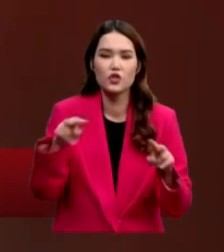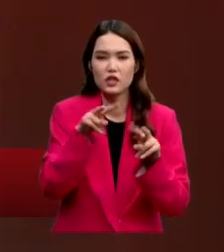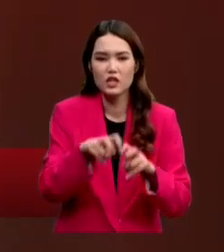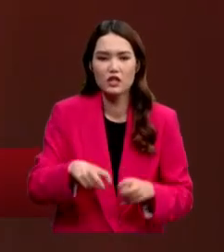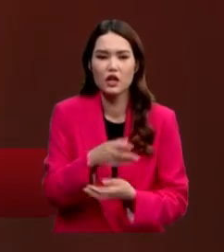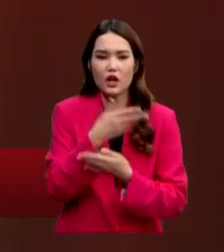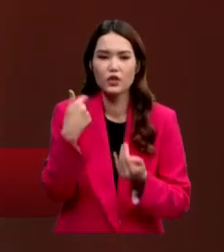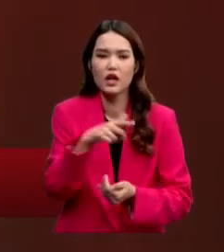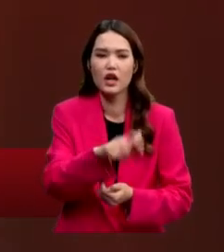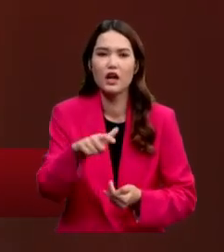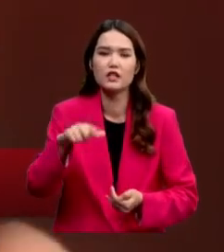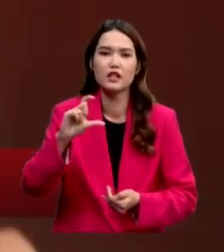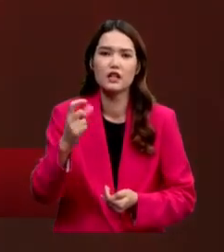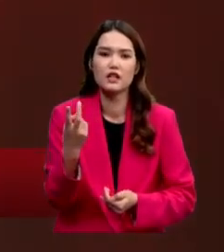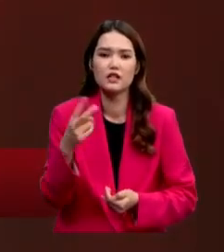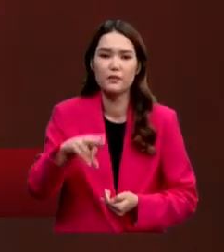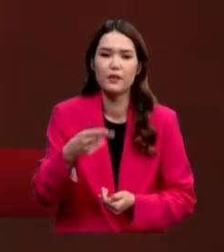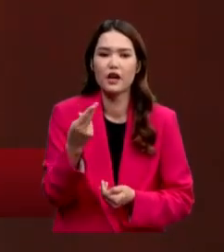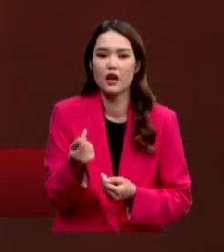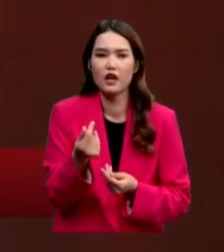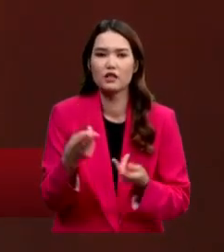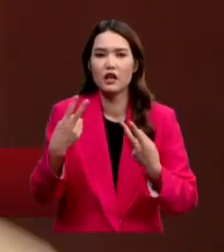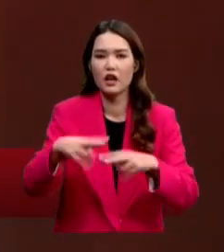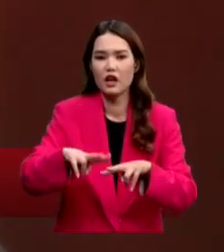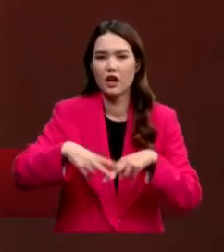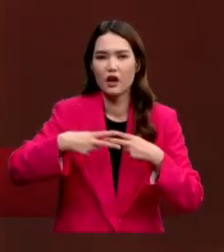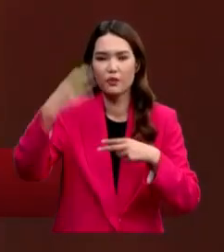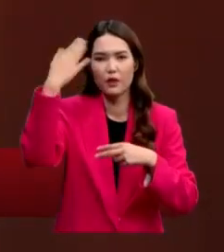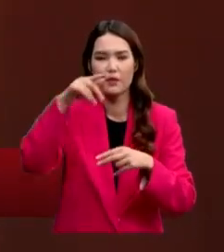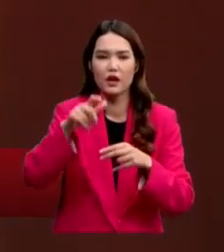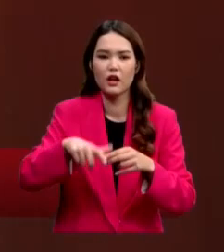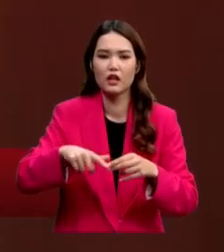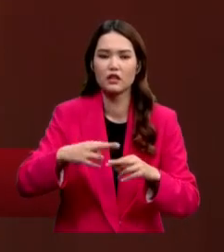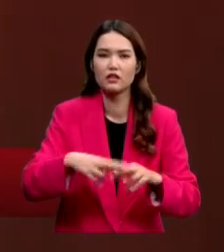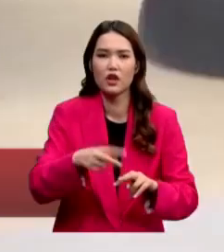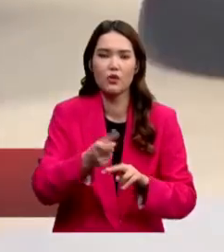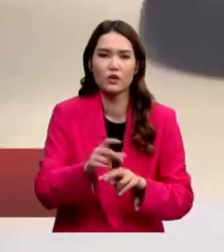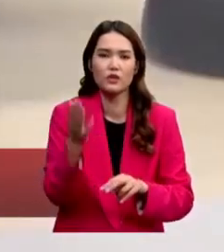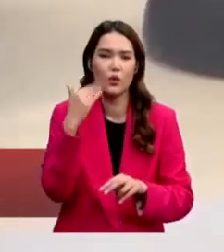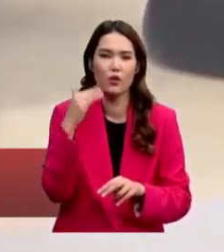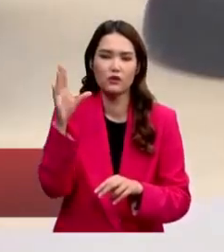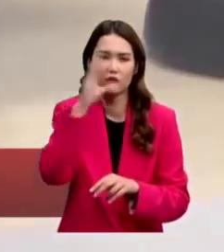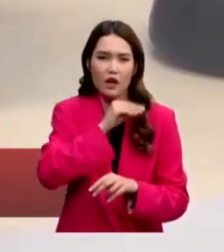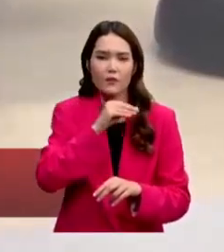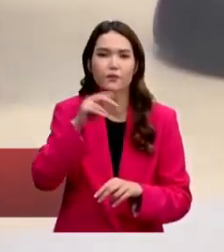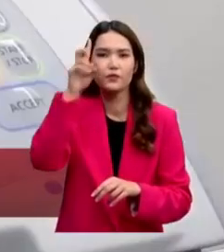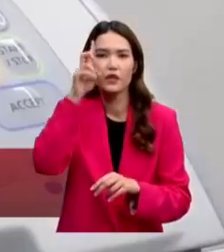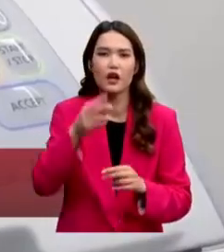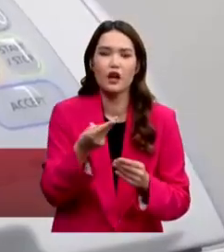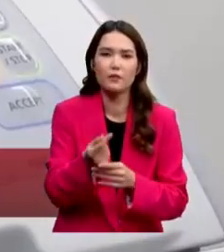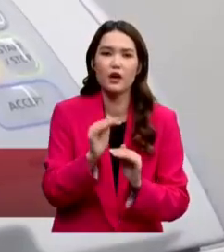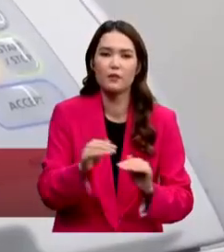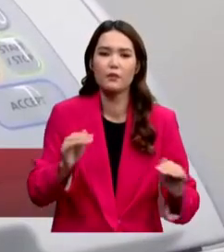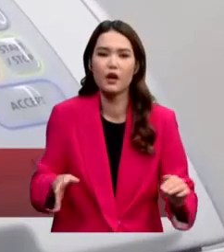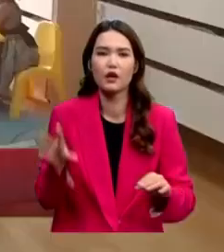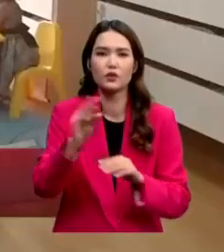сол азаматтардың ЦПС-імен сол ақшаны аударып басқа шоттармен ұрлау өте керемет мүмкіндік. Ұлттық қор балаларға төлемінің